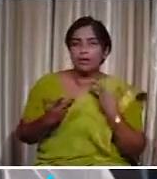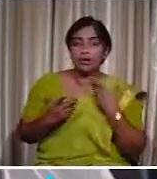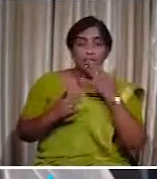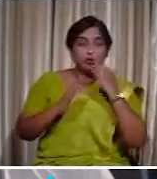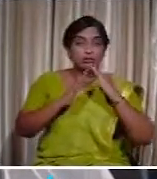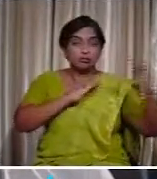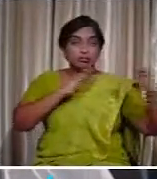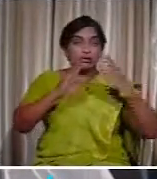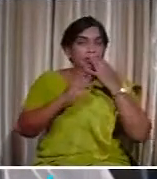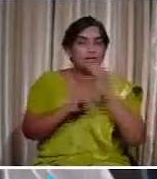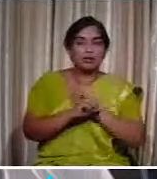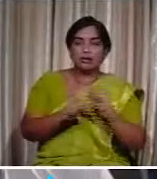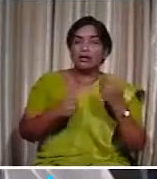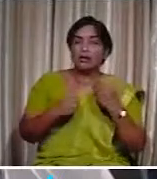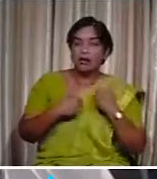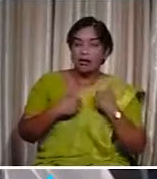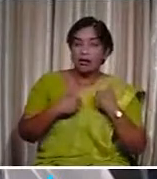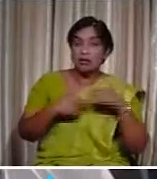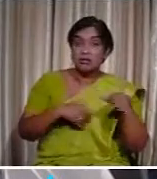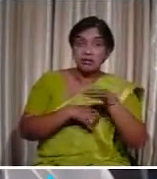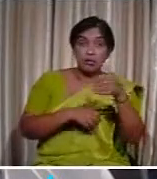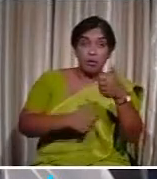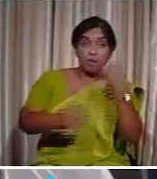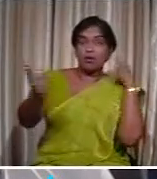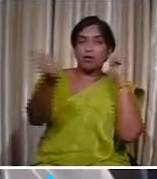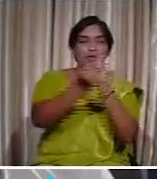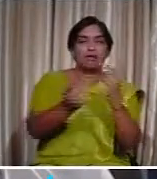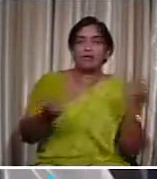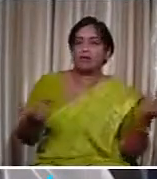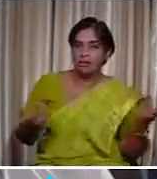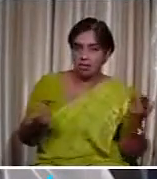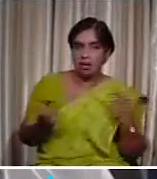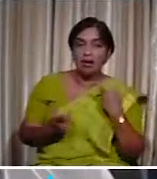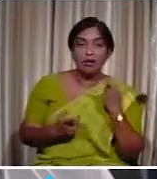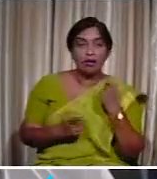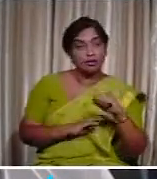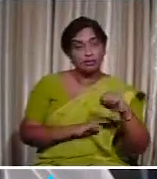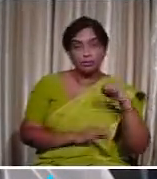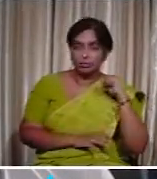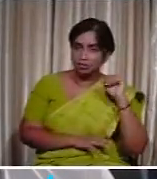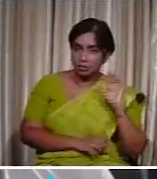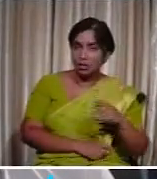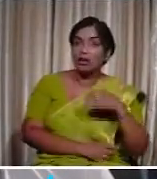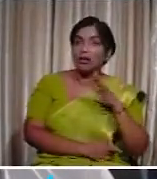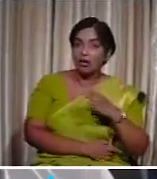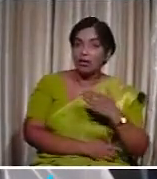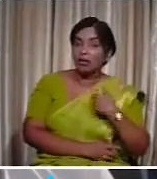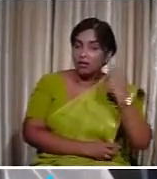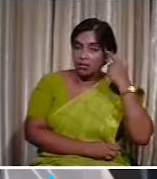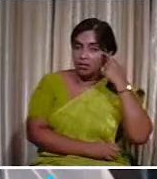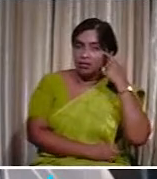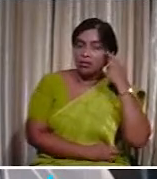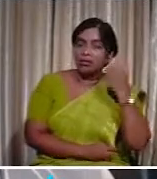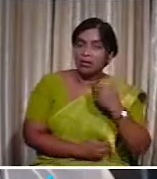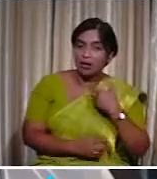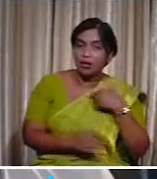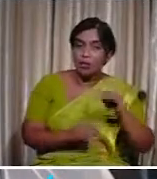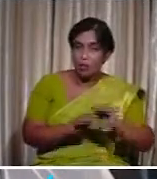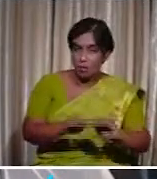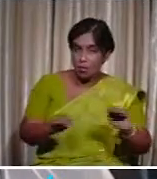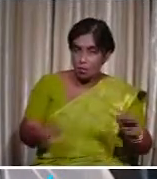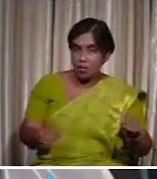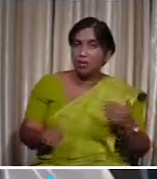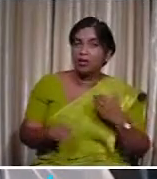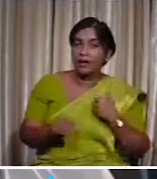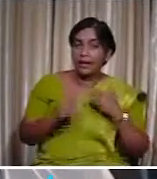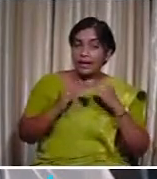ඉස්කෝල තිබුණේ නැහැ. අපිට ලොකු සමාජයක් තිබුණෙත් නැහැ. අපිට ආර්ථික ශක්තිය තියෙන්න පුළුවන්. මට මතකයි අපි පොඩි කාලේ